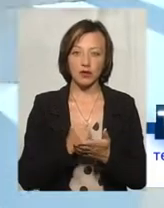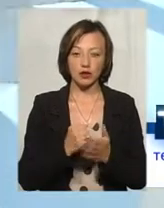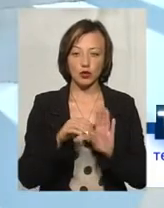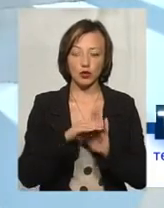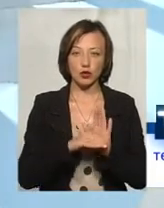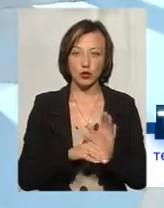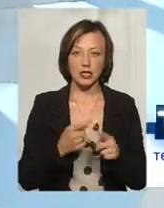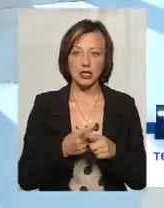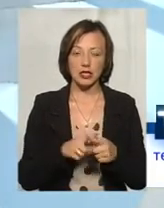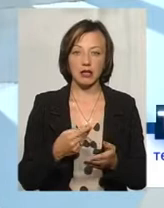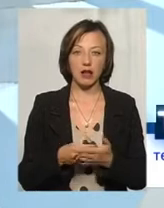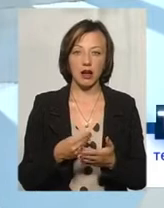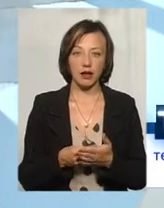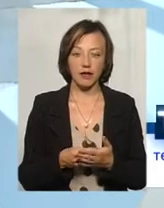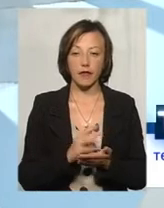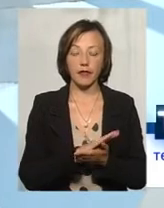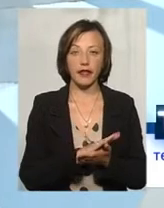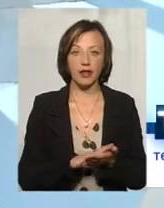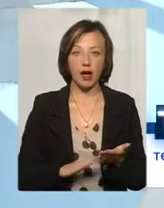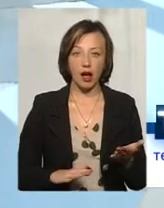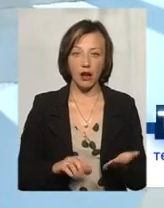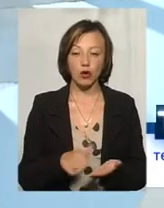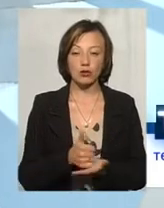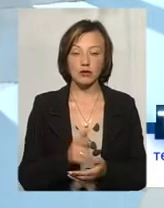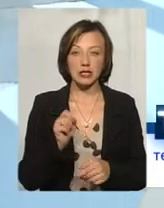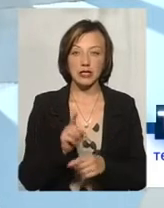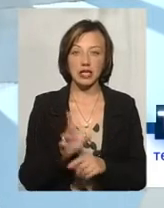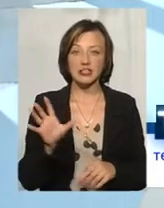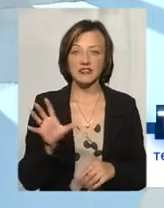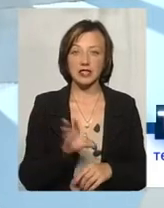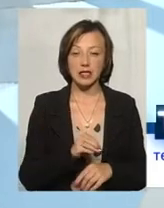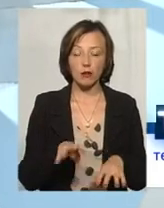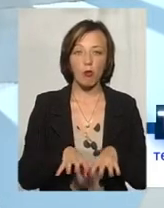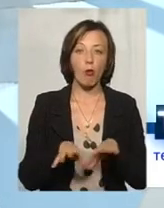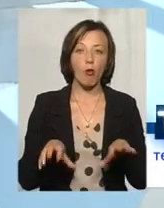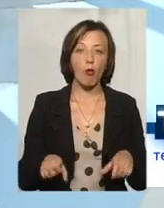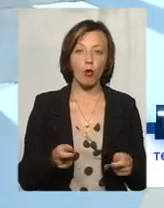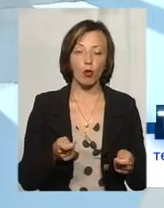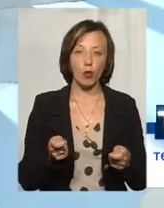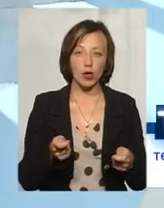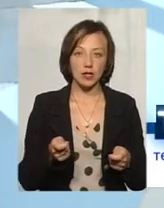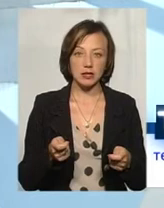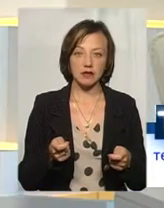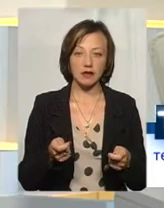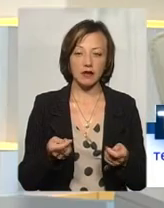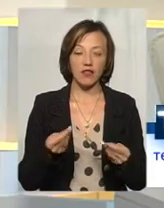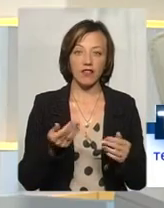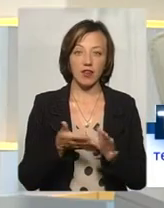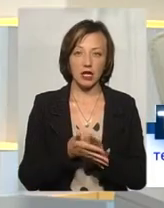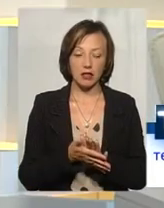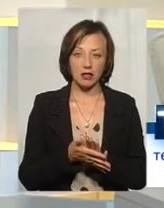структура цих тарифів. Далі основна задача всіх монополістів – витратити